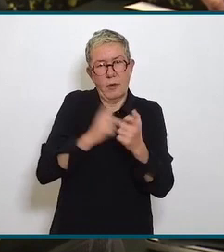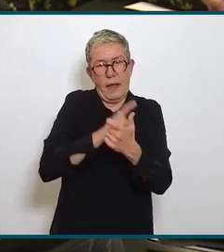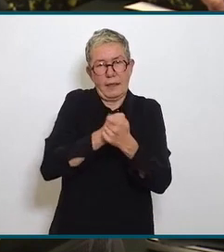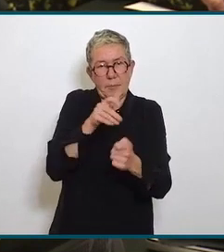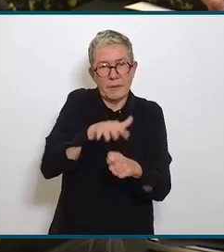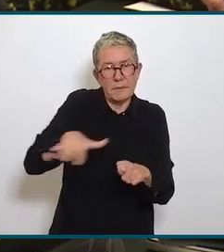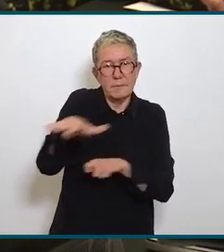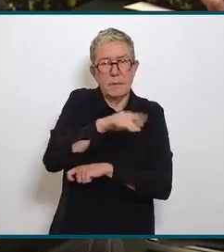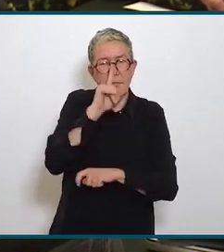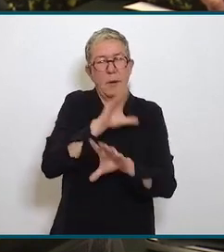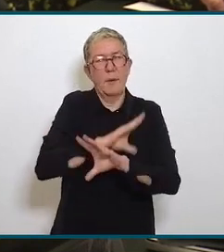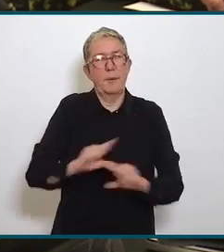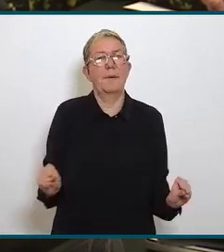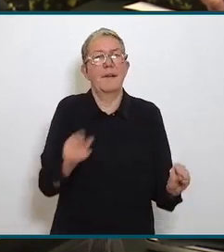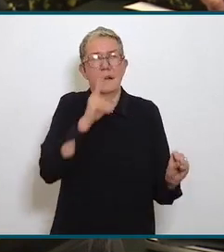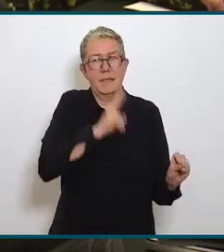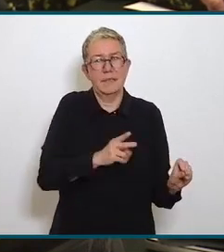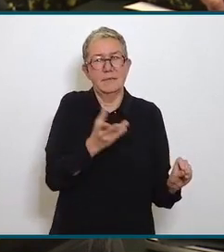les Brestoises et les Brestois.